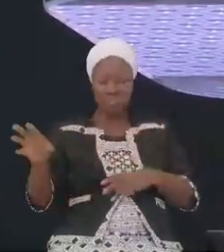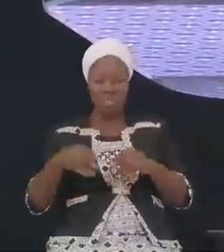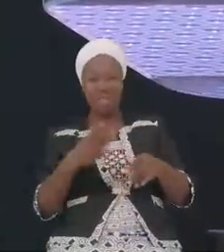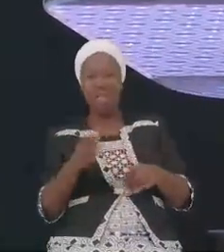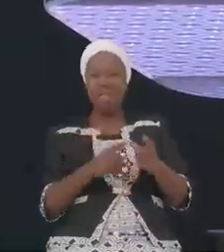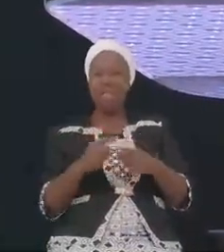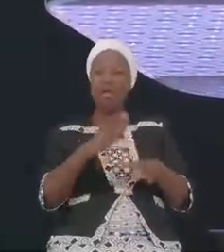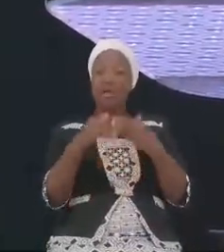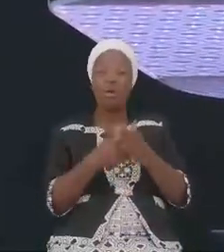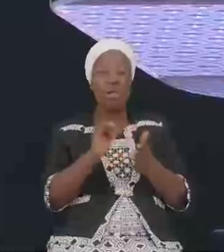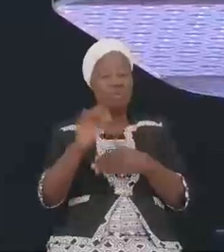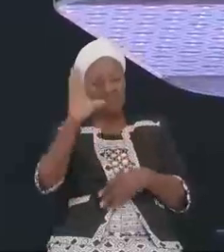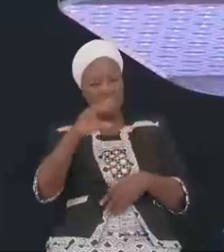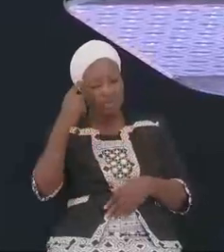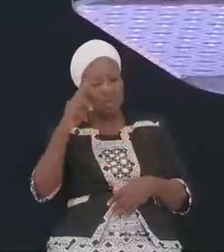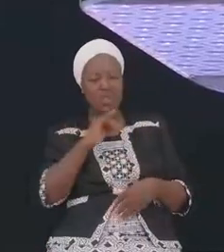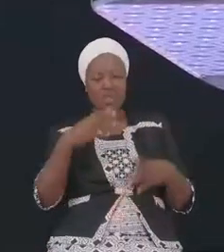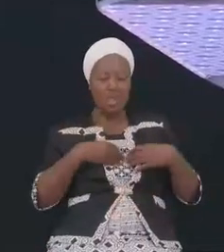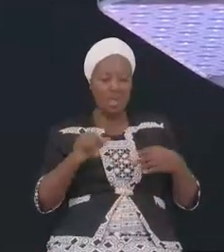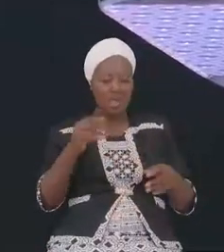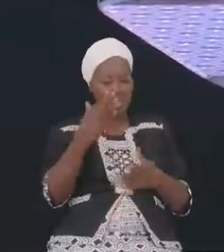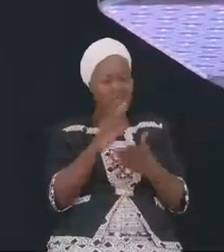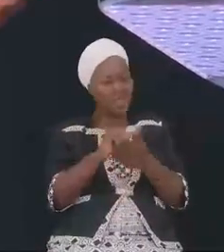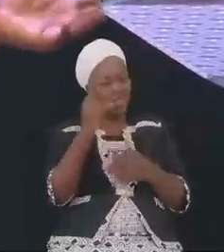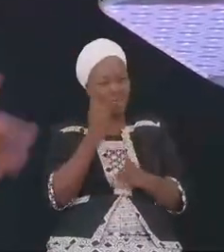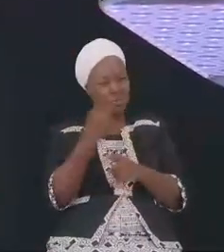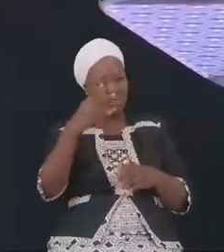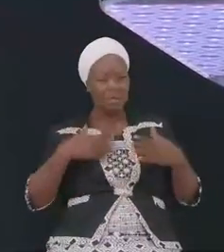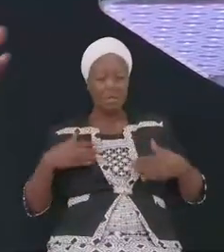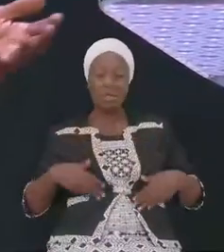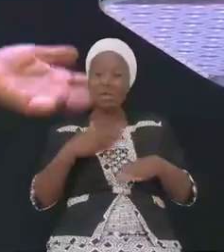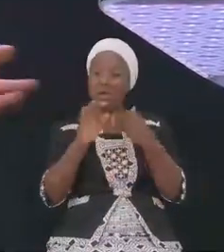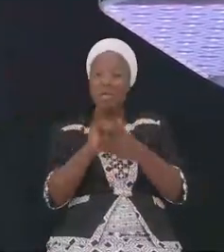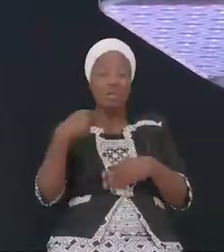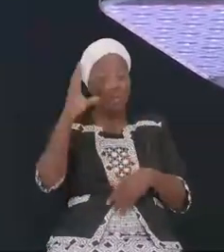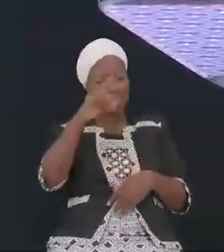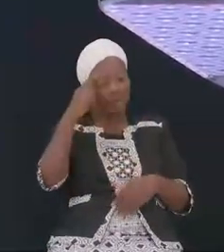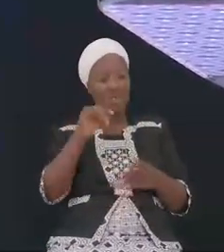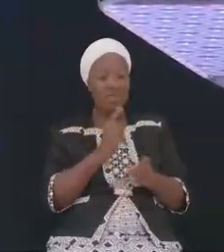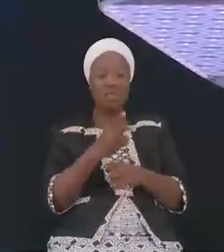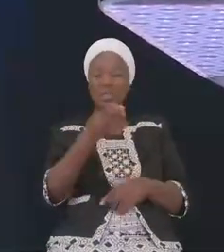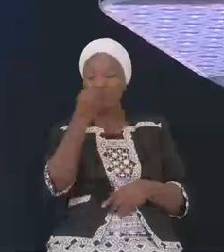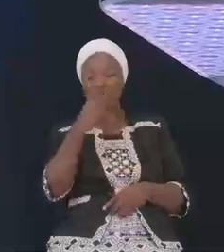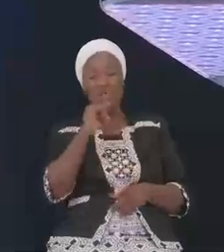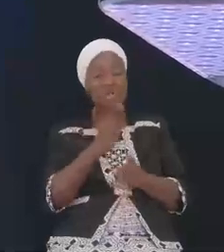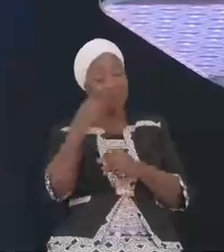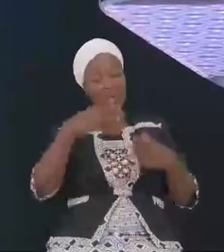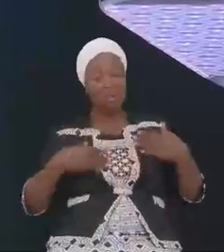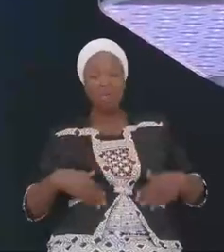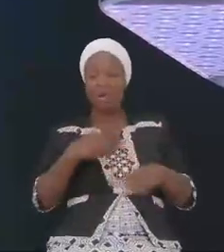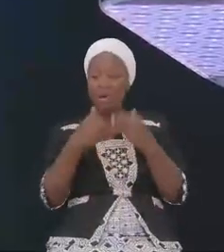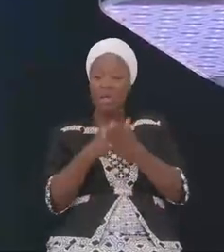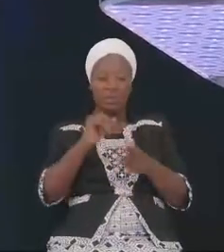et ce qu'on cherche, c'est la guérison, c'est seulement pour le corps. Tout ce qu'on cherche, c'est la nourriture, c'est pour le corps. Tout ce qu'on